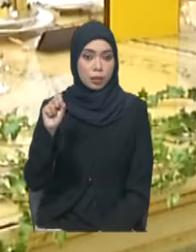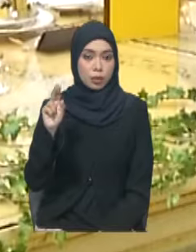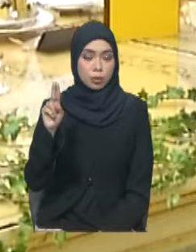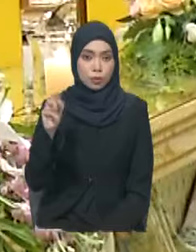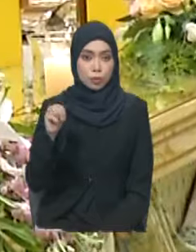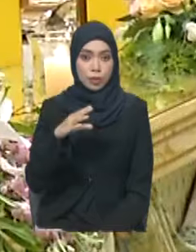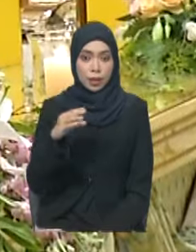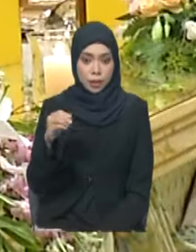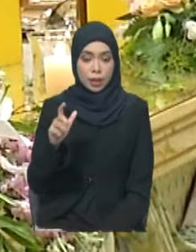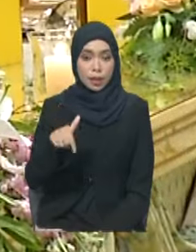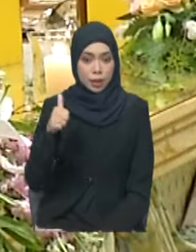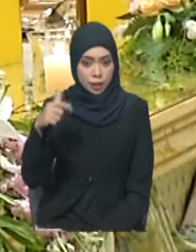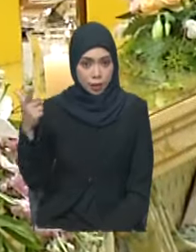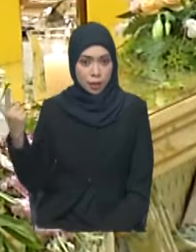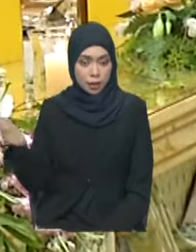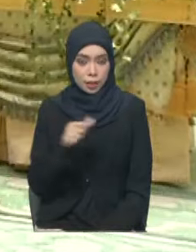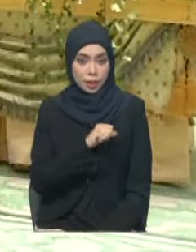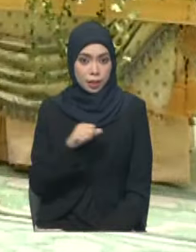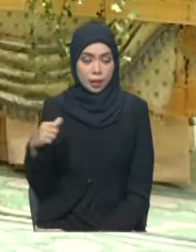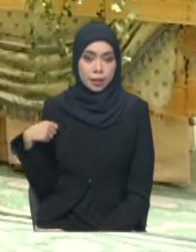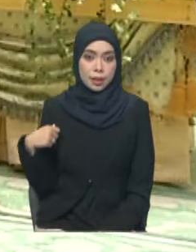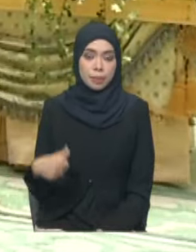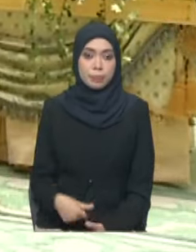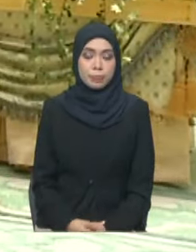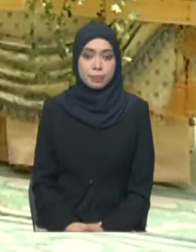ahli-ahli kerabat diraja yang lain.